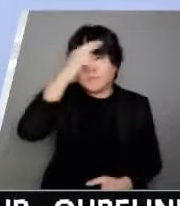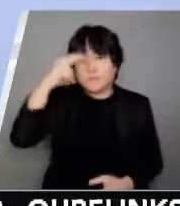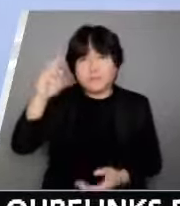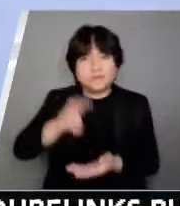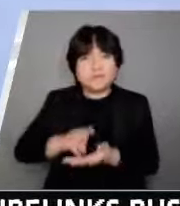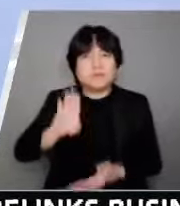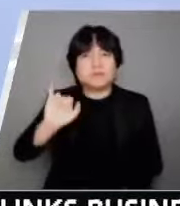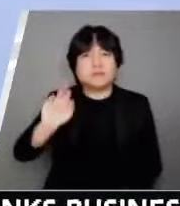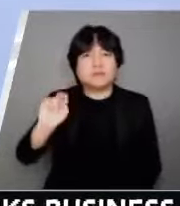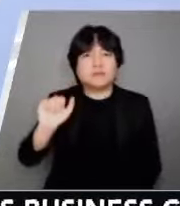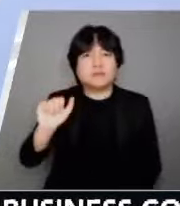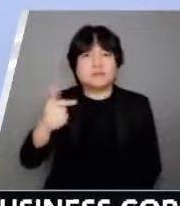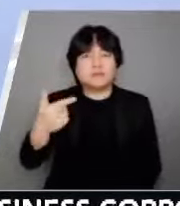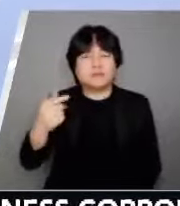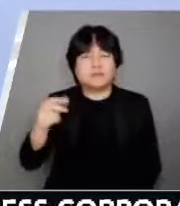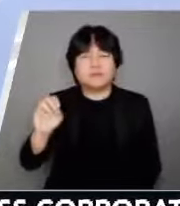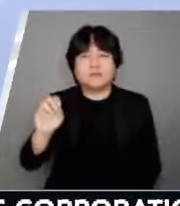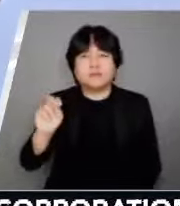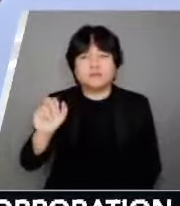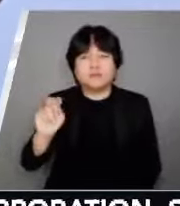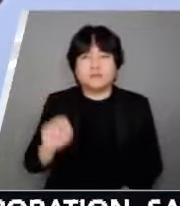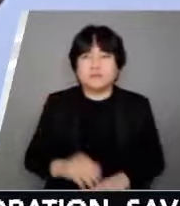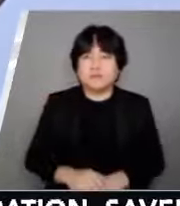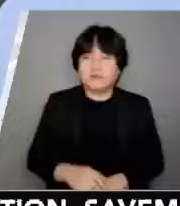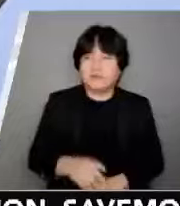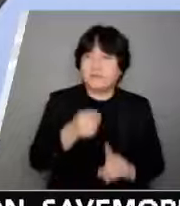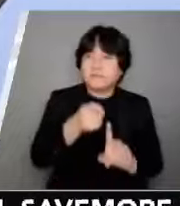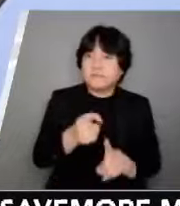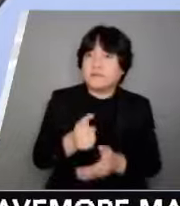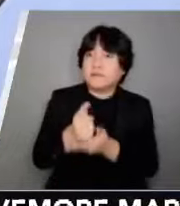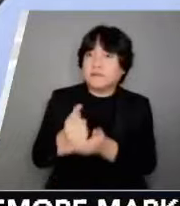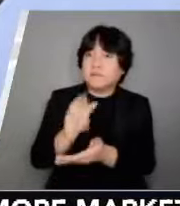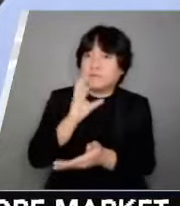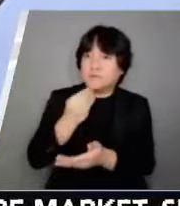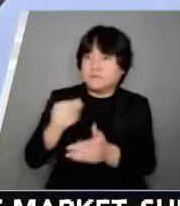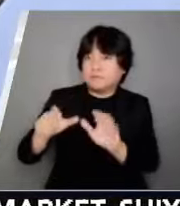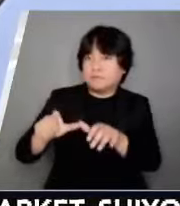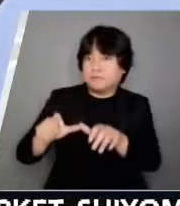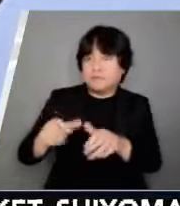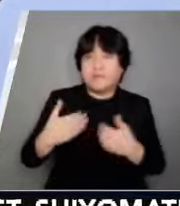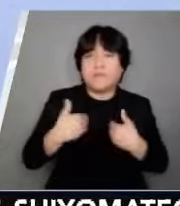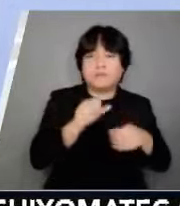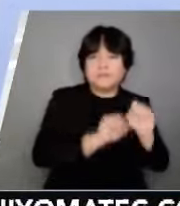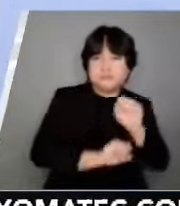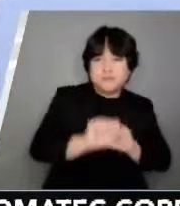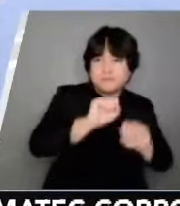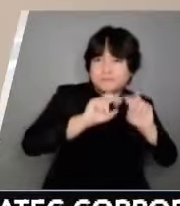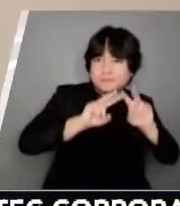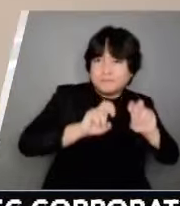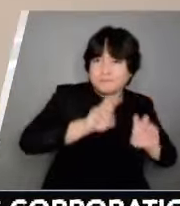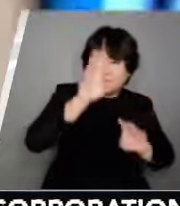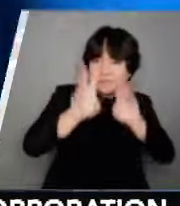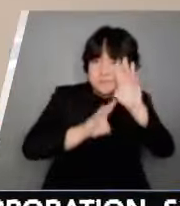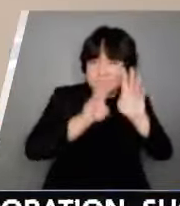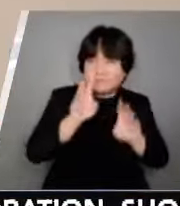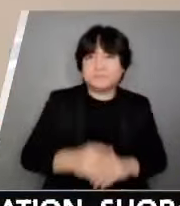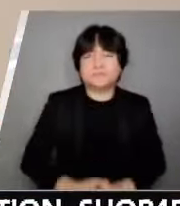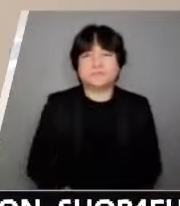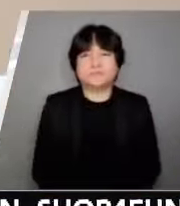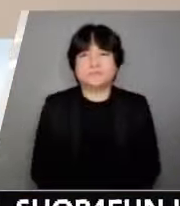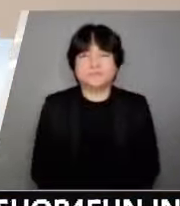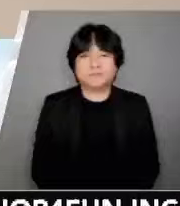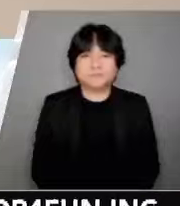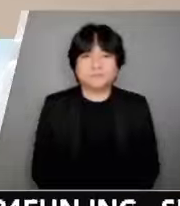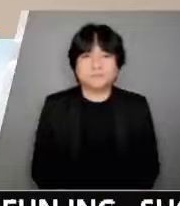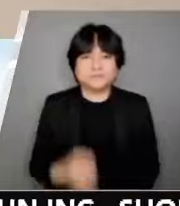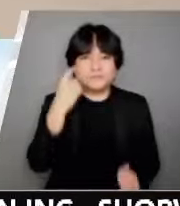para sa mga kababayan nating PWD. Ito ang kanilang science-tastic invention. Yan!